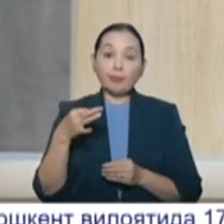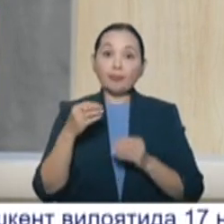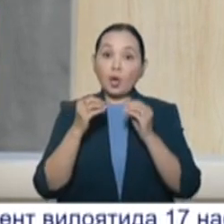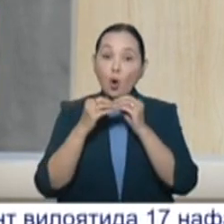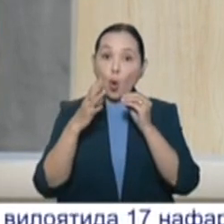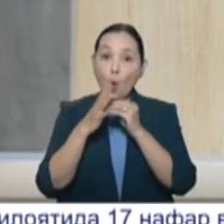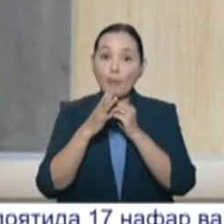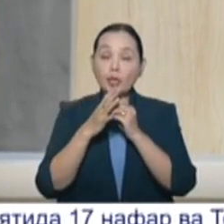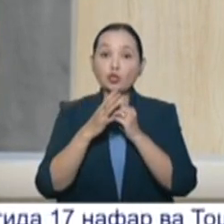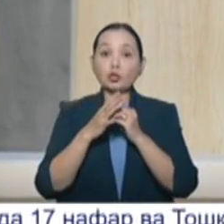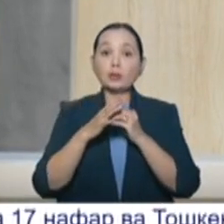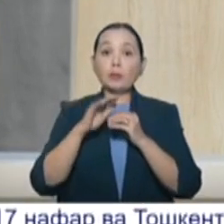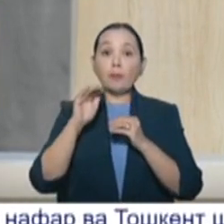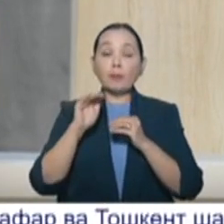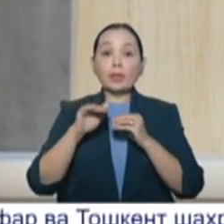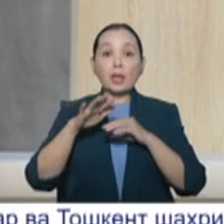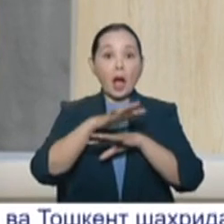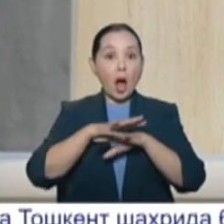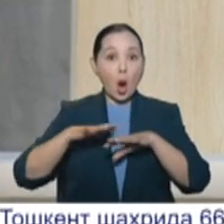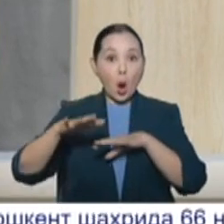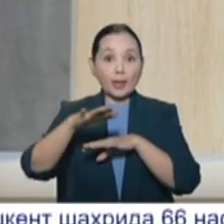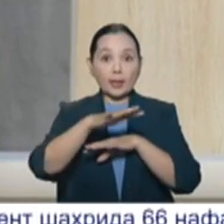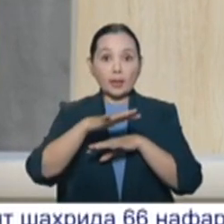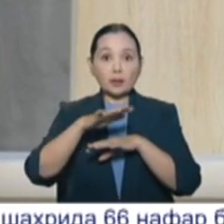15 ming aholiga